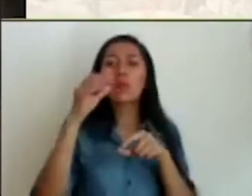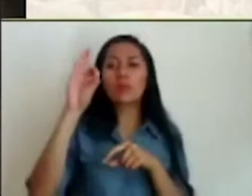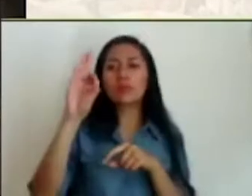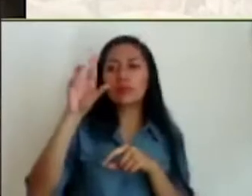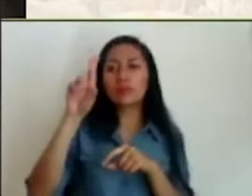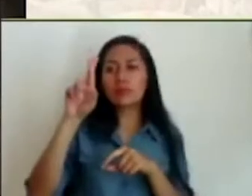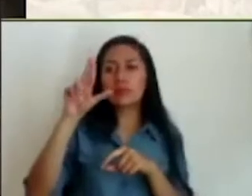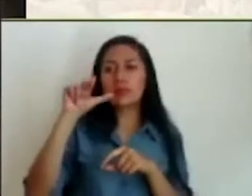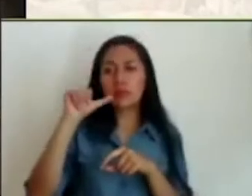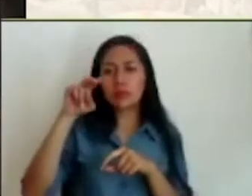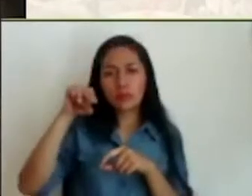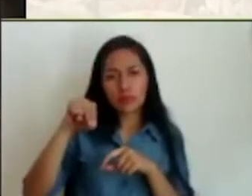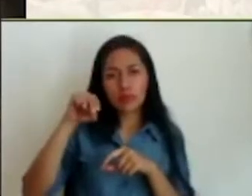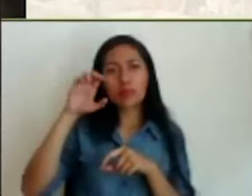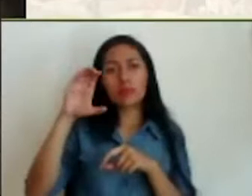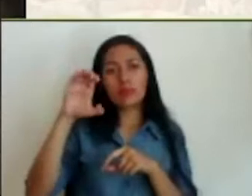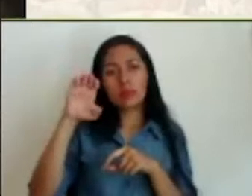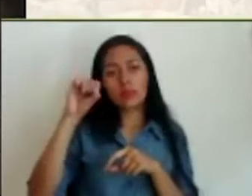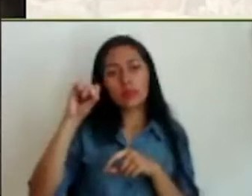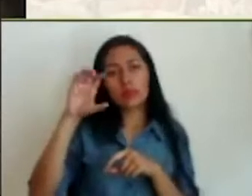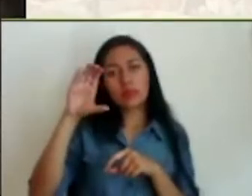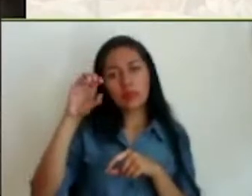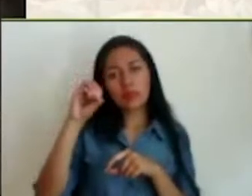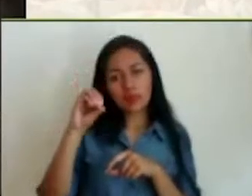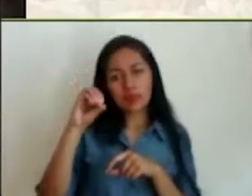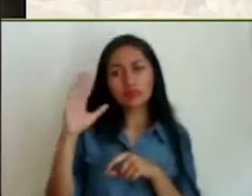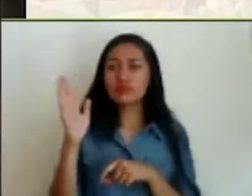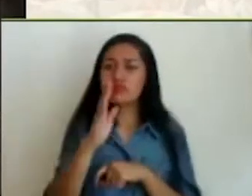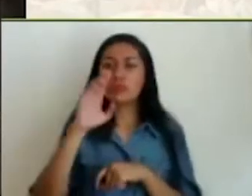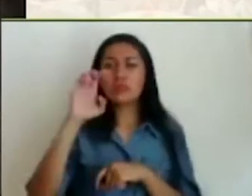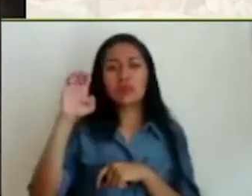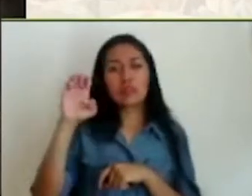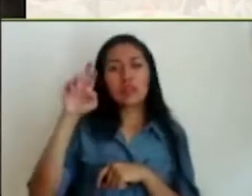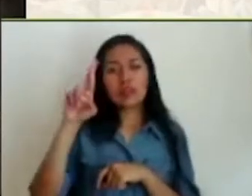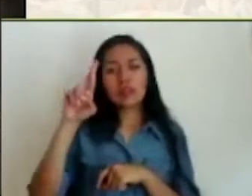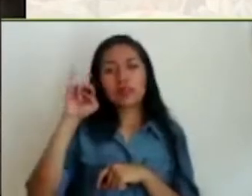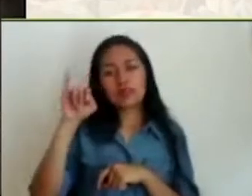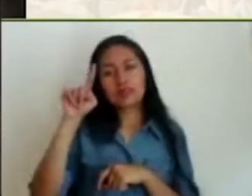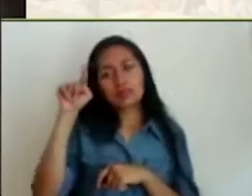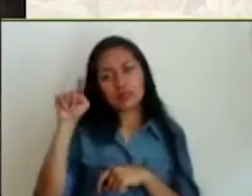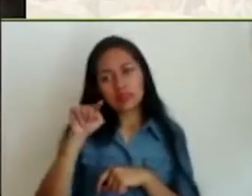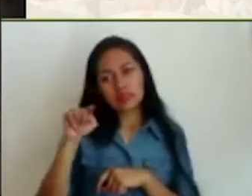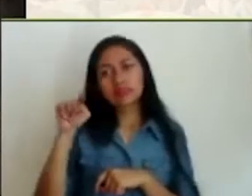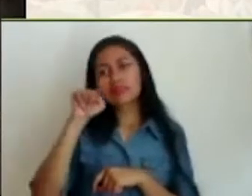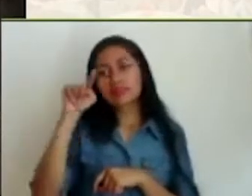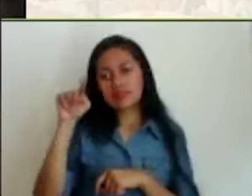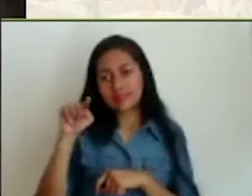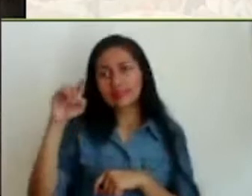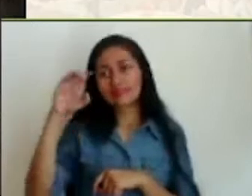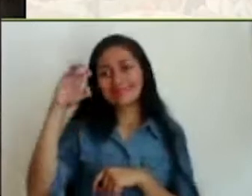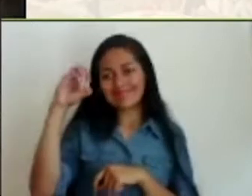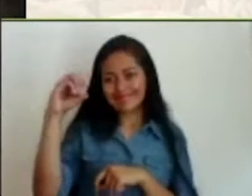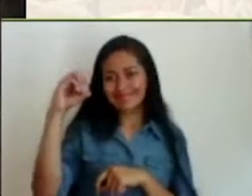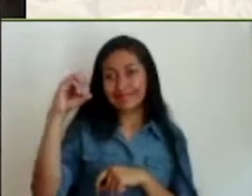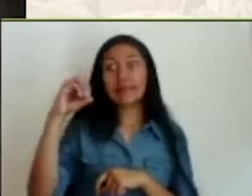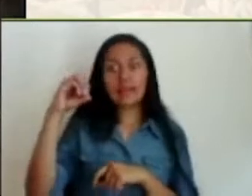Sopra, al diritto della moneta, il leone marciano è rappresentato visto di fronte e con le